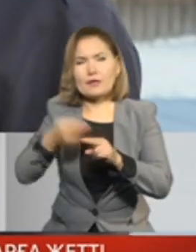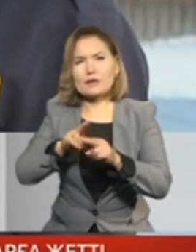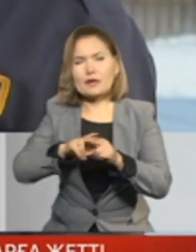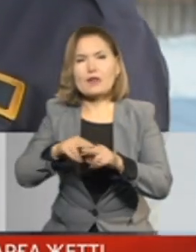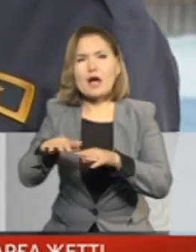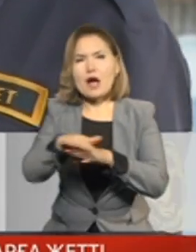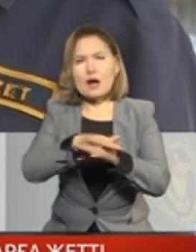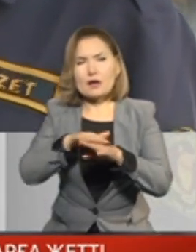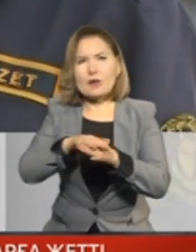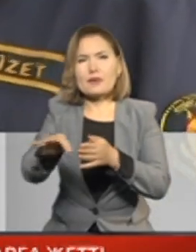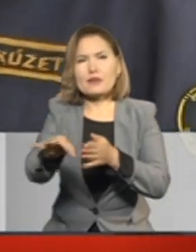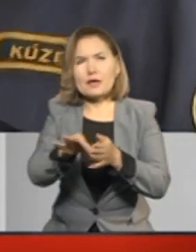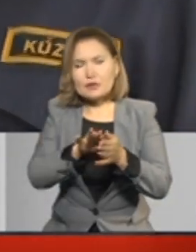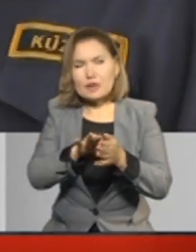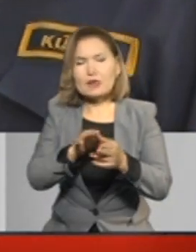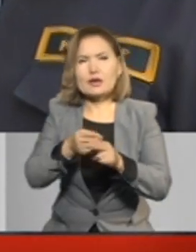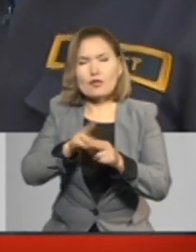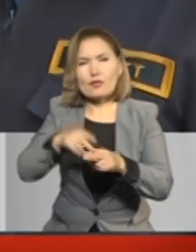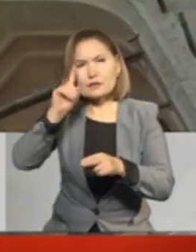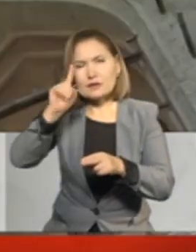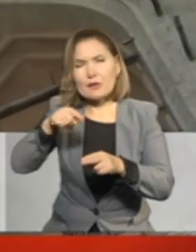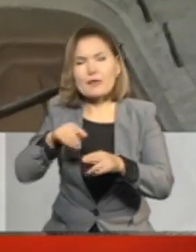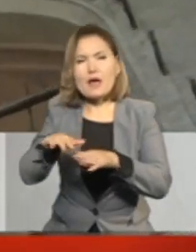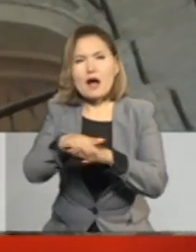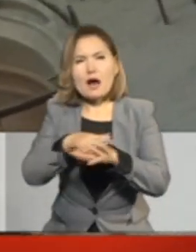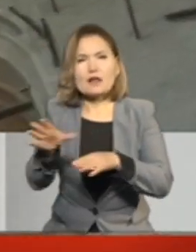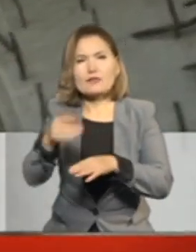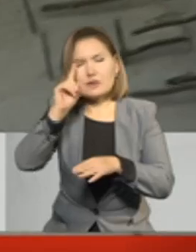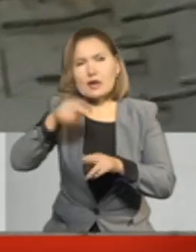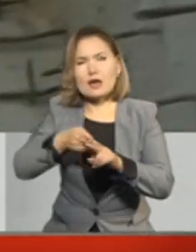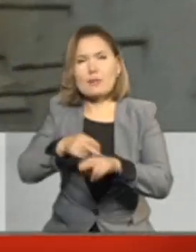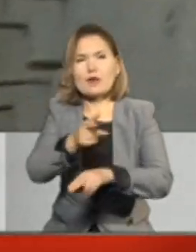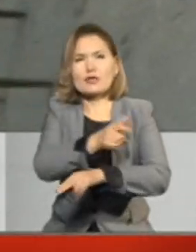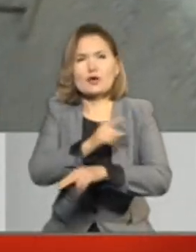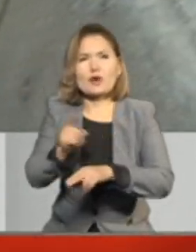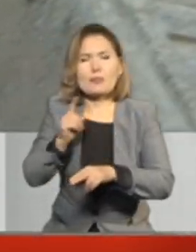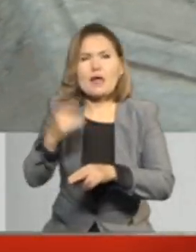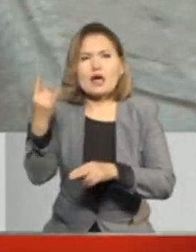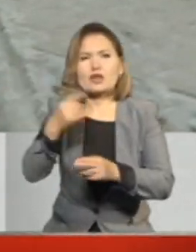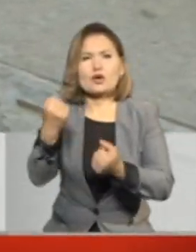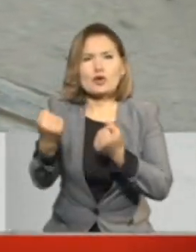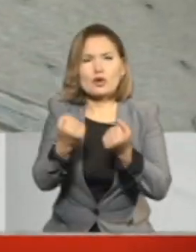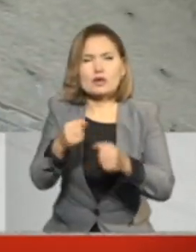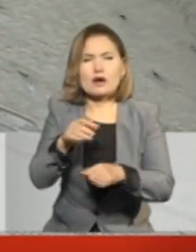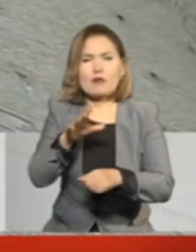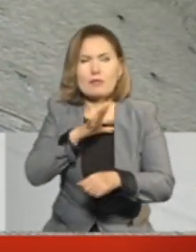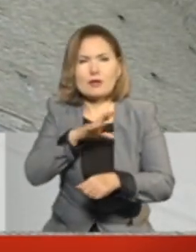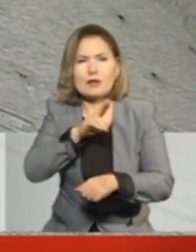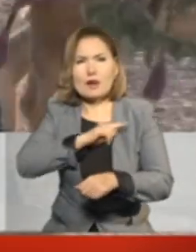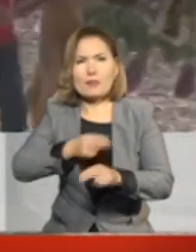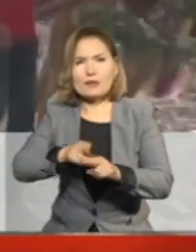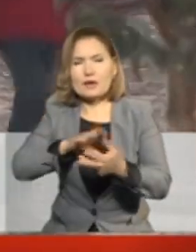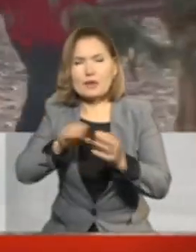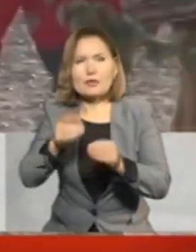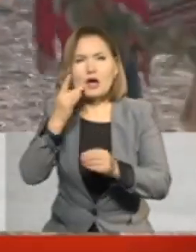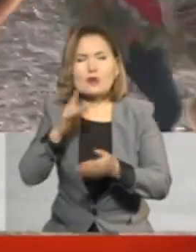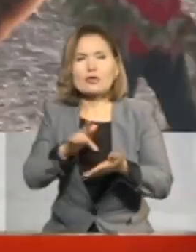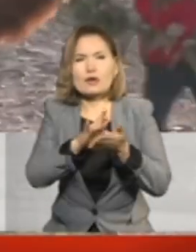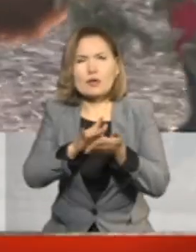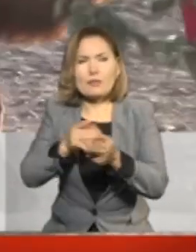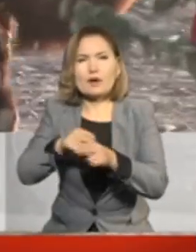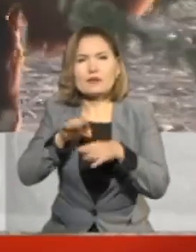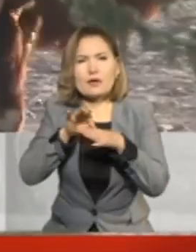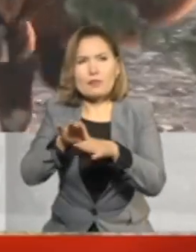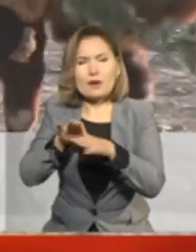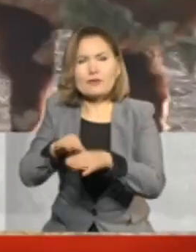оны жұрт дереу танып сәлемдесетін болған. Күзетшінің сөзінше ол бұған дейін такси жүргізушісі болған. Сол кезде де туристерді